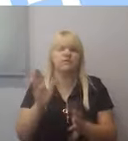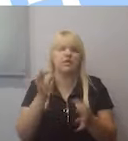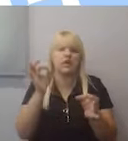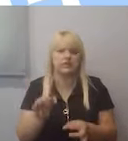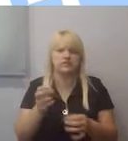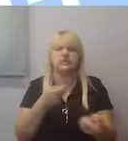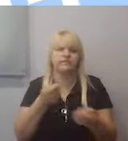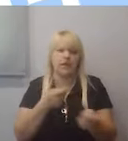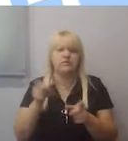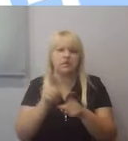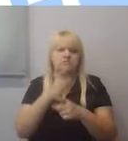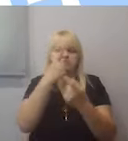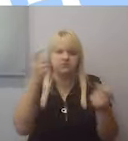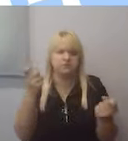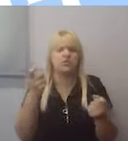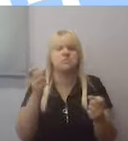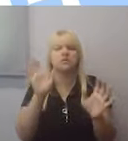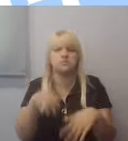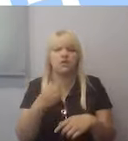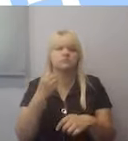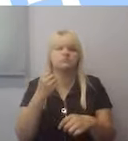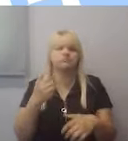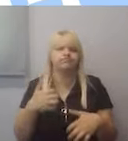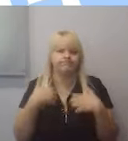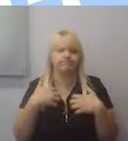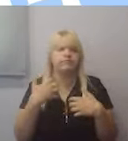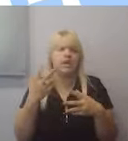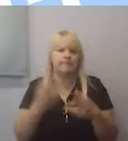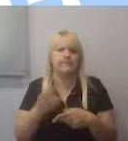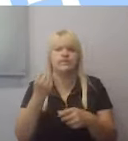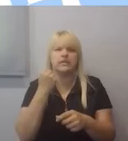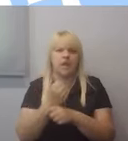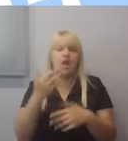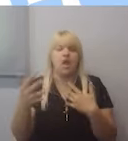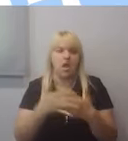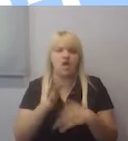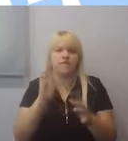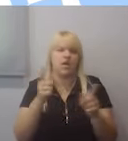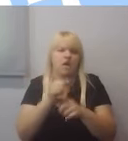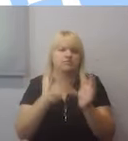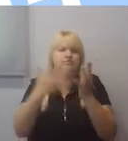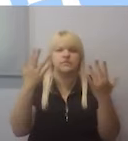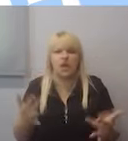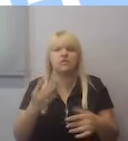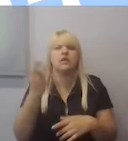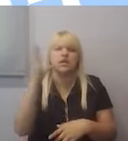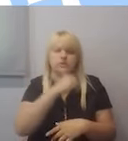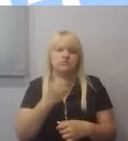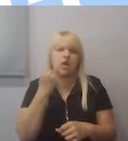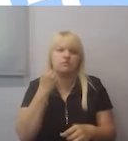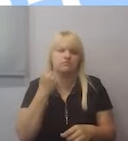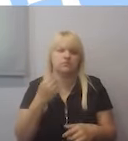katastrofas draudiem vai informāciju par katastrofas sekām kas var izraisīt apdraudējumu cilvēk dzīvībai un